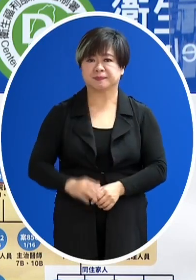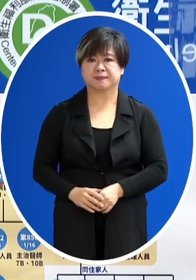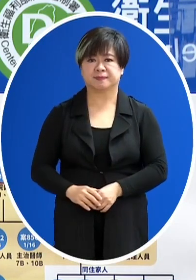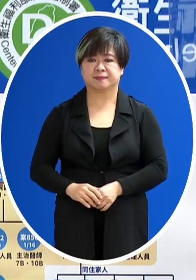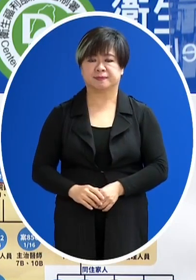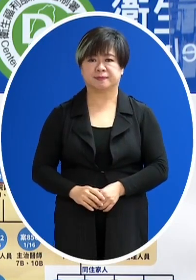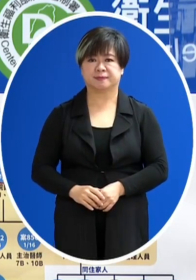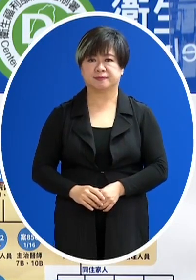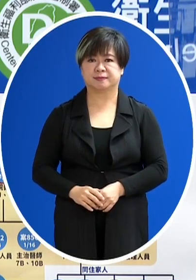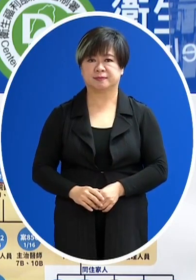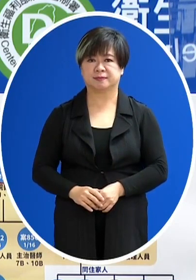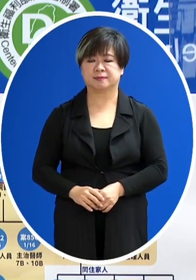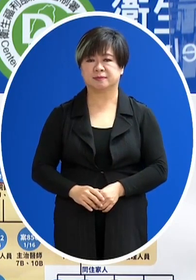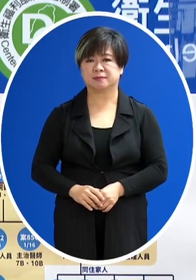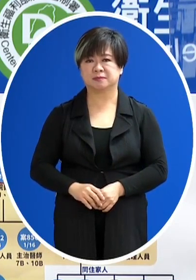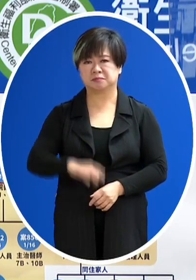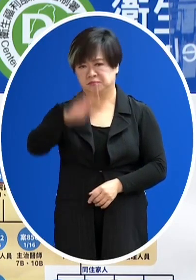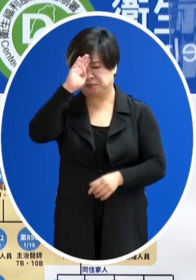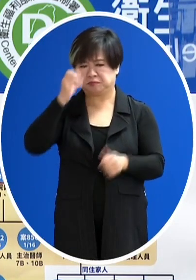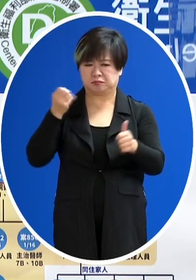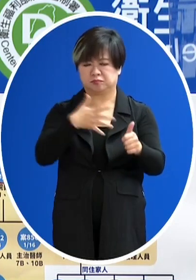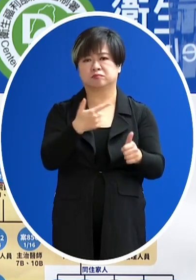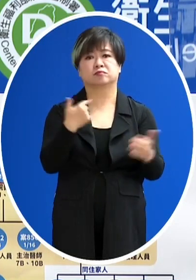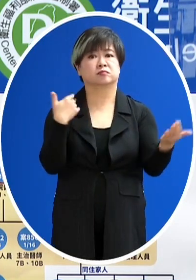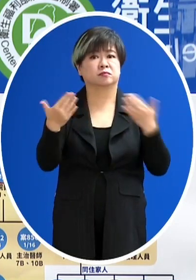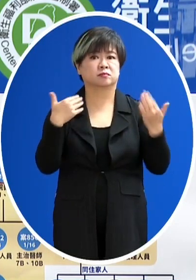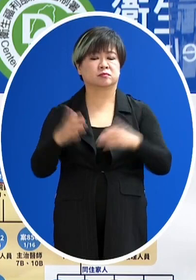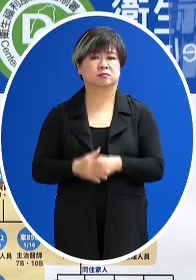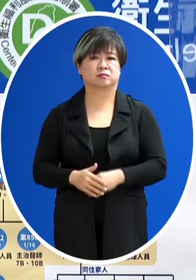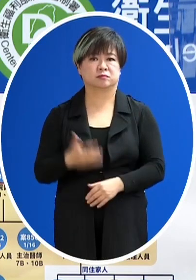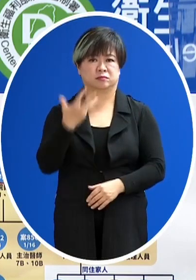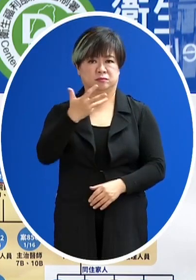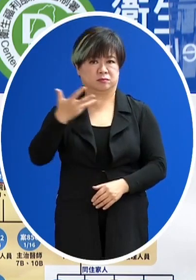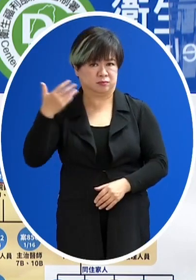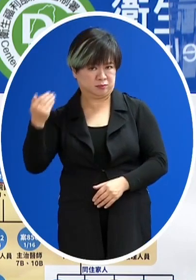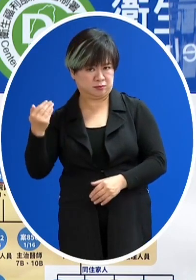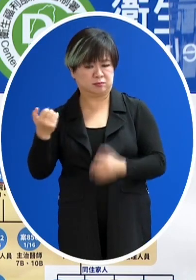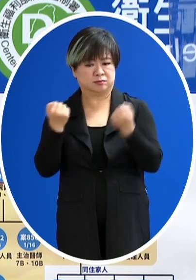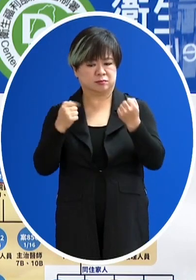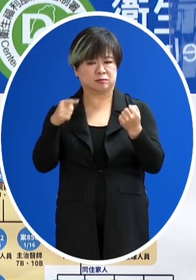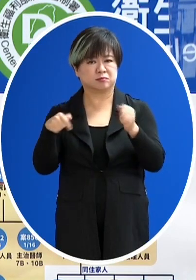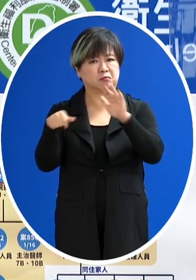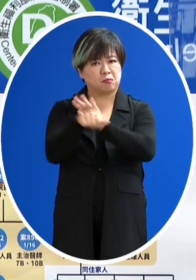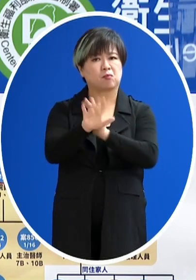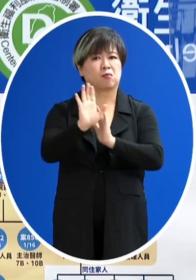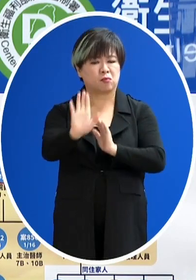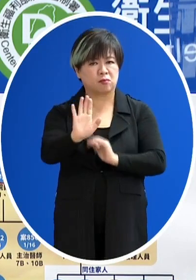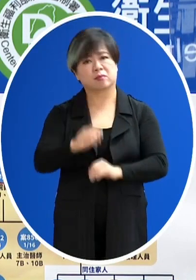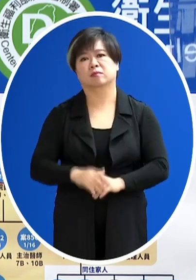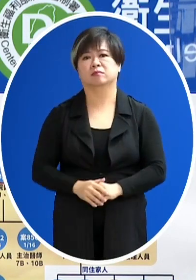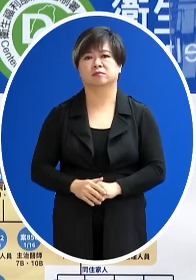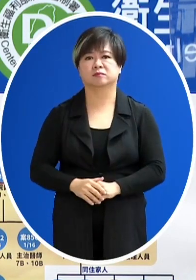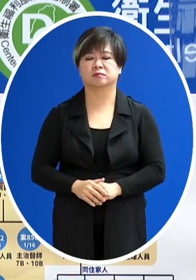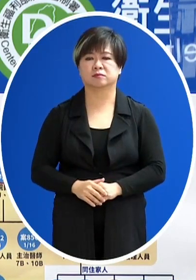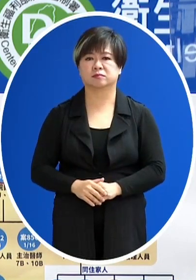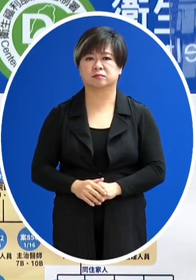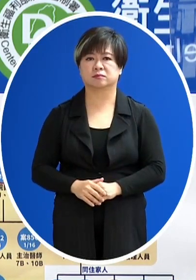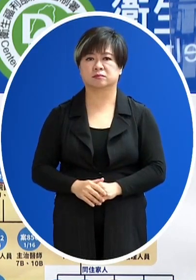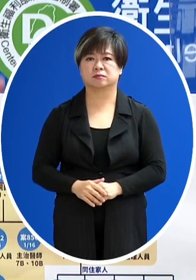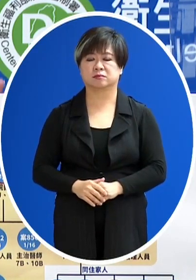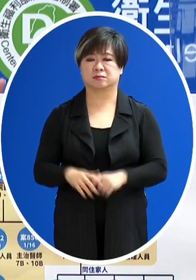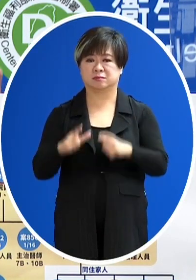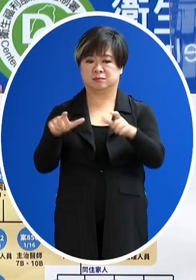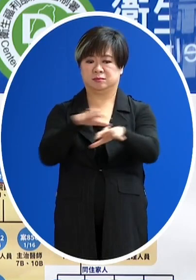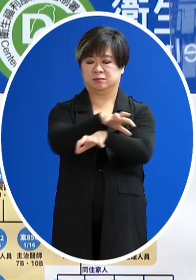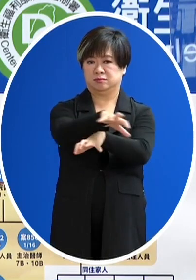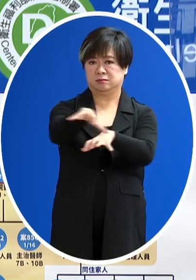这个感染源是很清楚嘛哈，就是这个889在那个区域里面。那当然整体的一个大的环境，